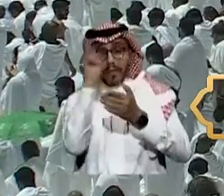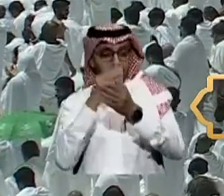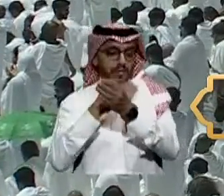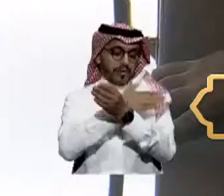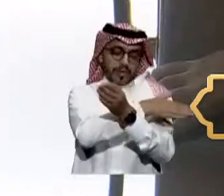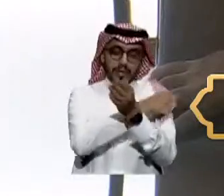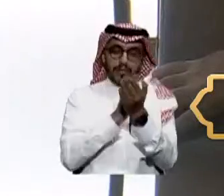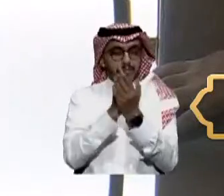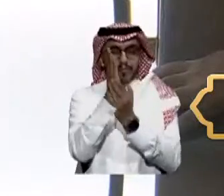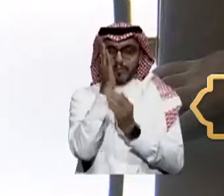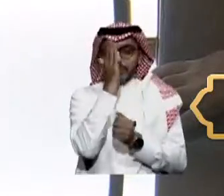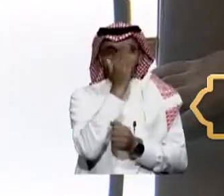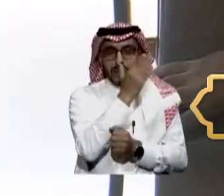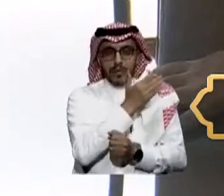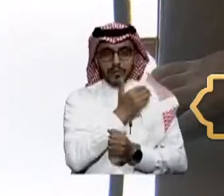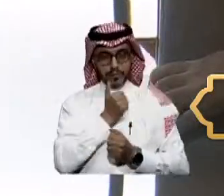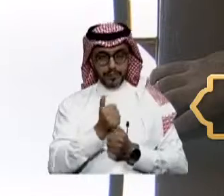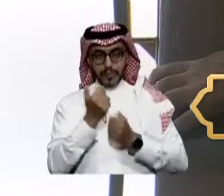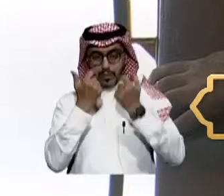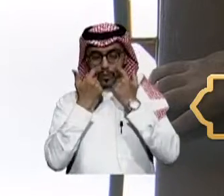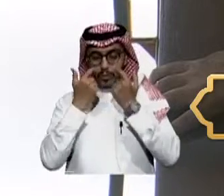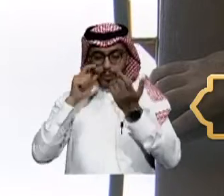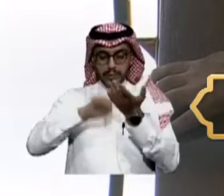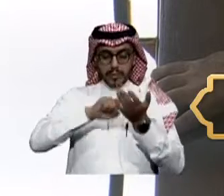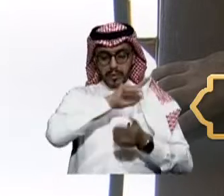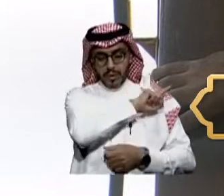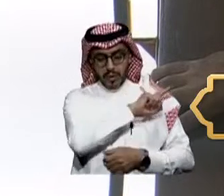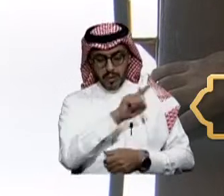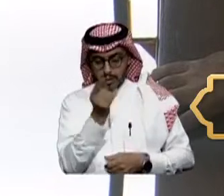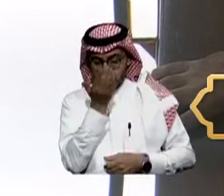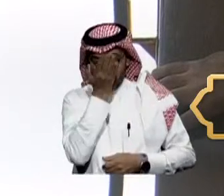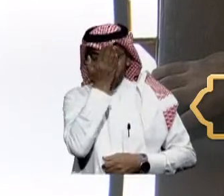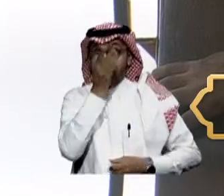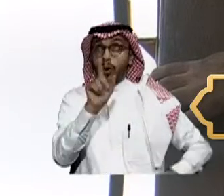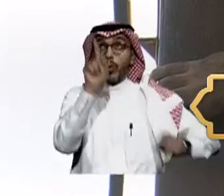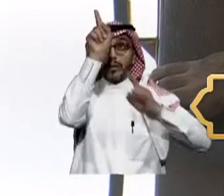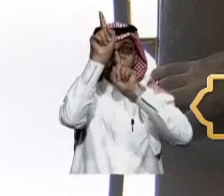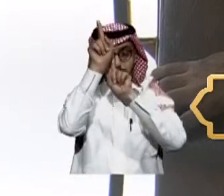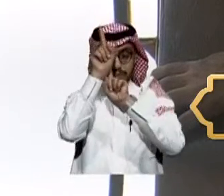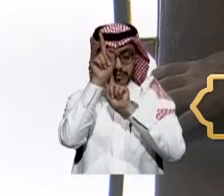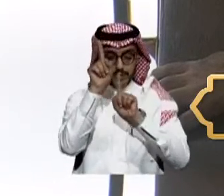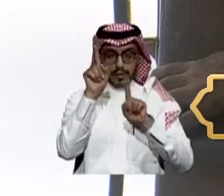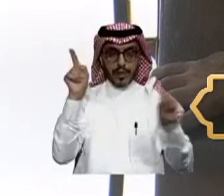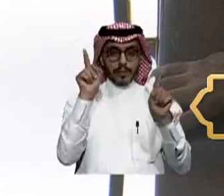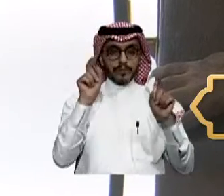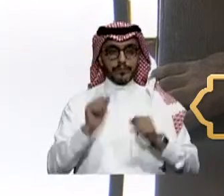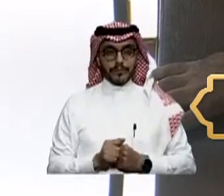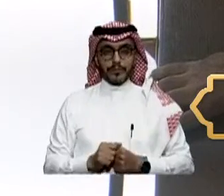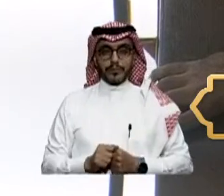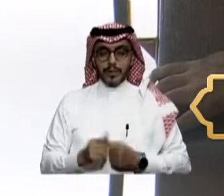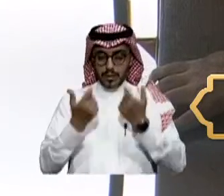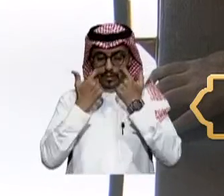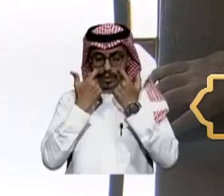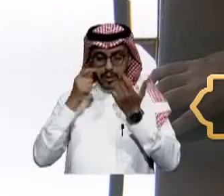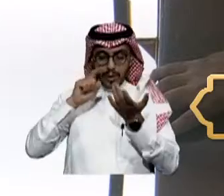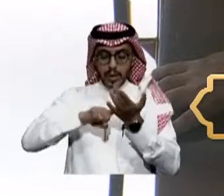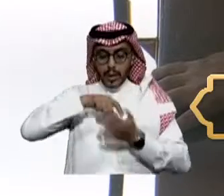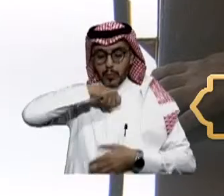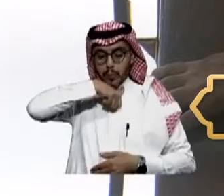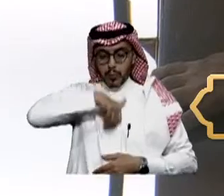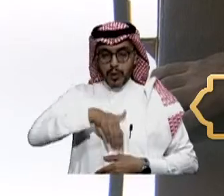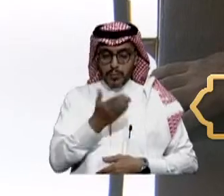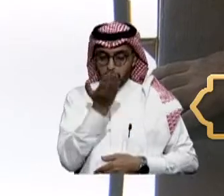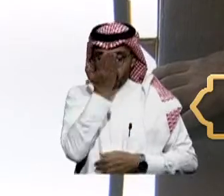هادي له واشهد ان لا اله الا الله وحده لا شريك له واشهد ان